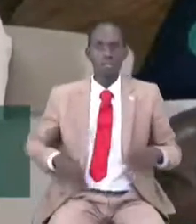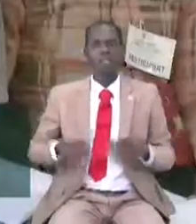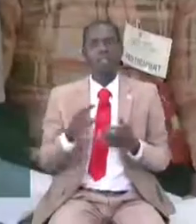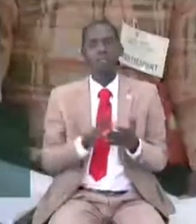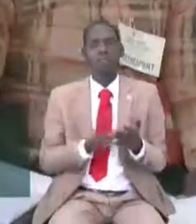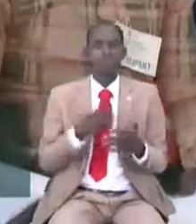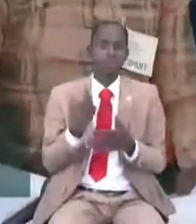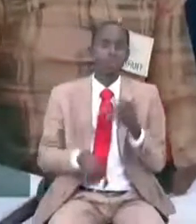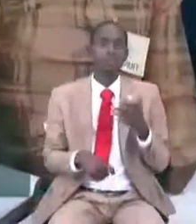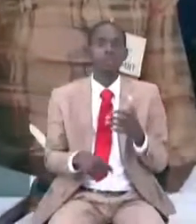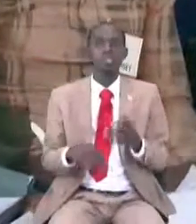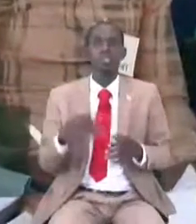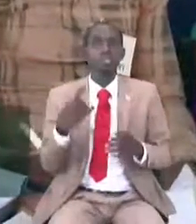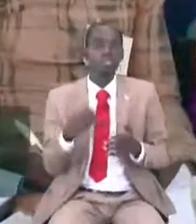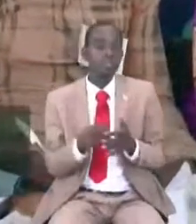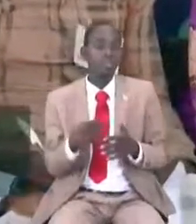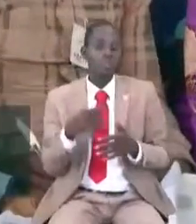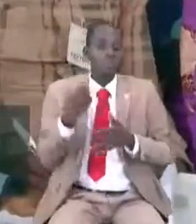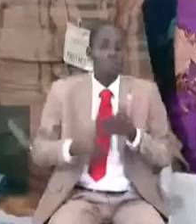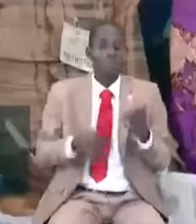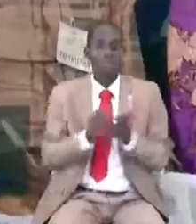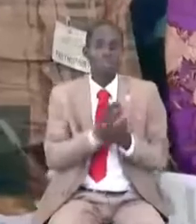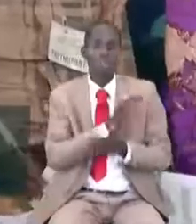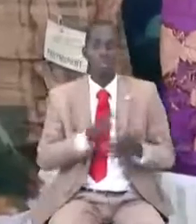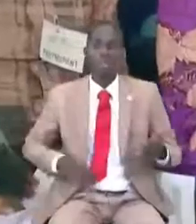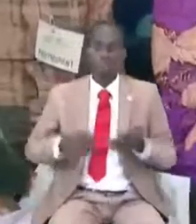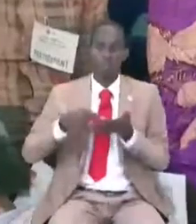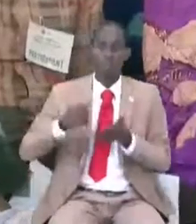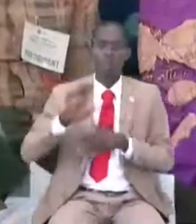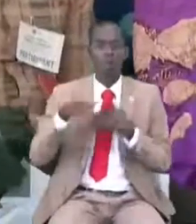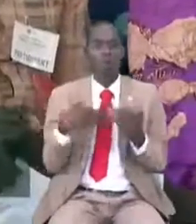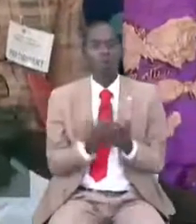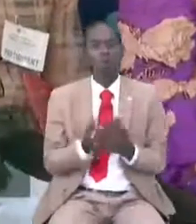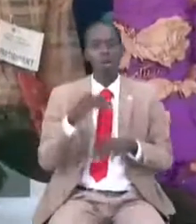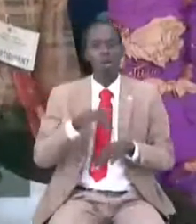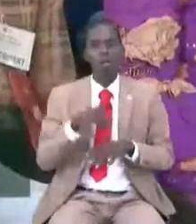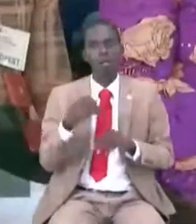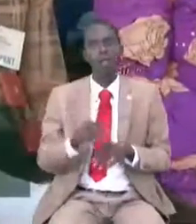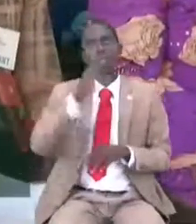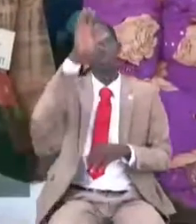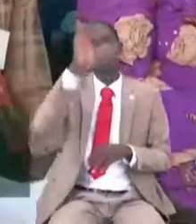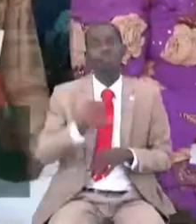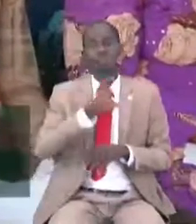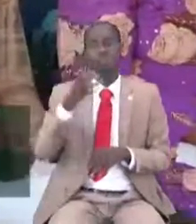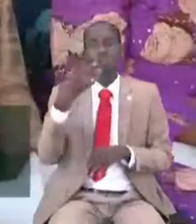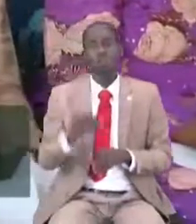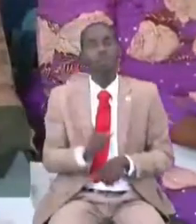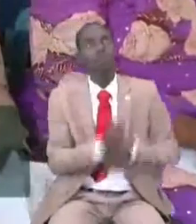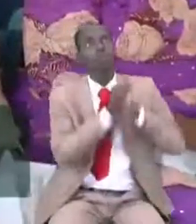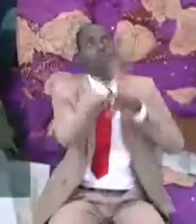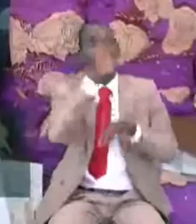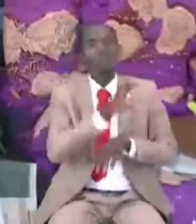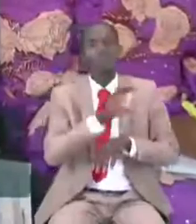tout payé au calvaire. Nous parlons de la grâce aux Actes chapitre 15, verset